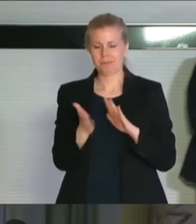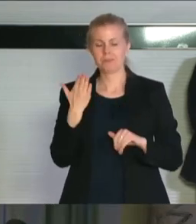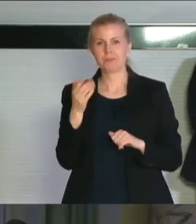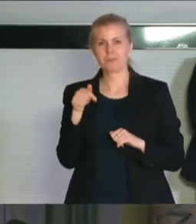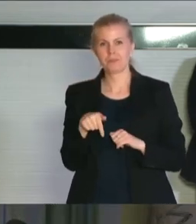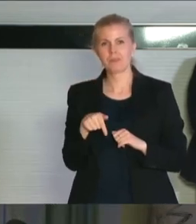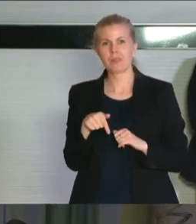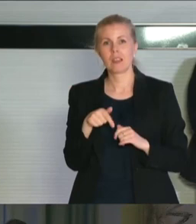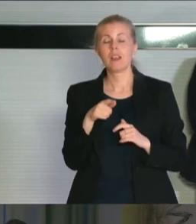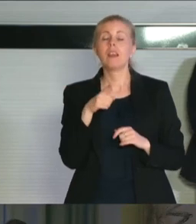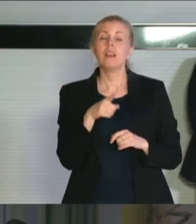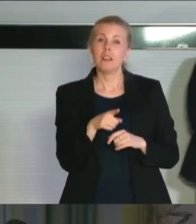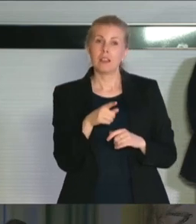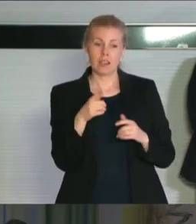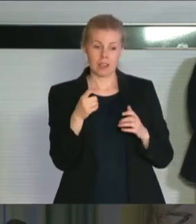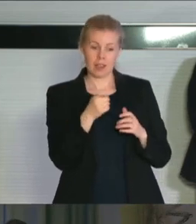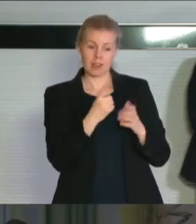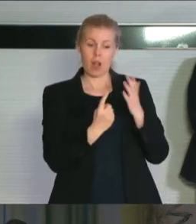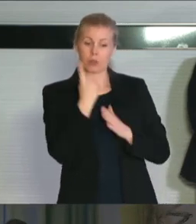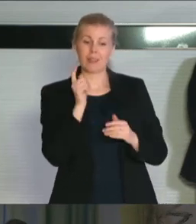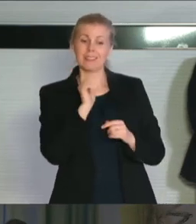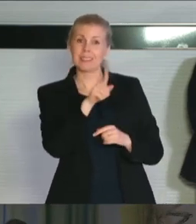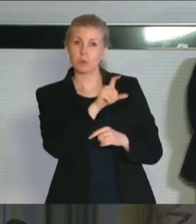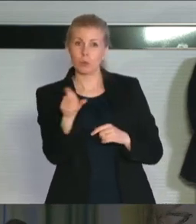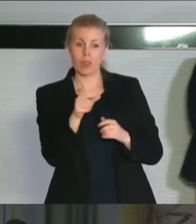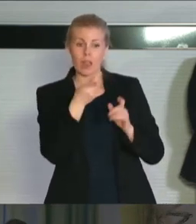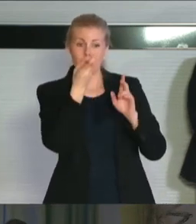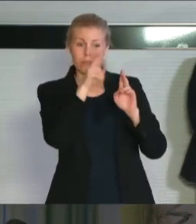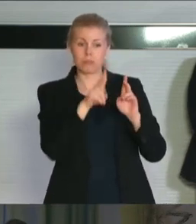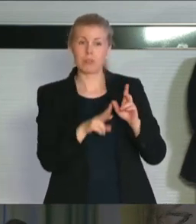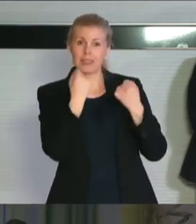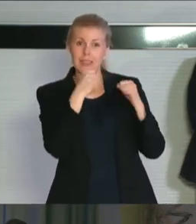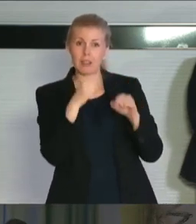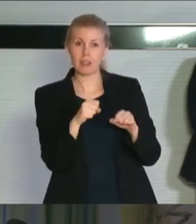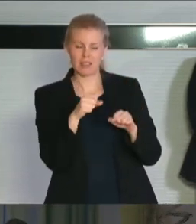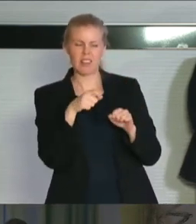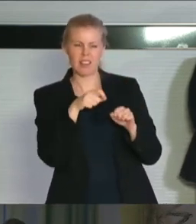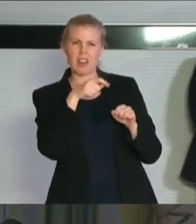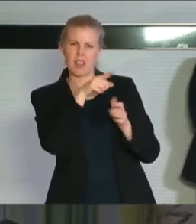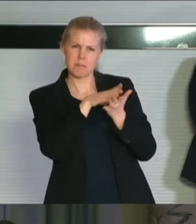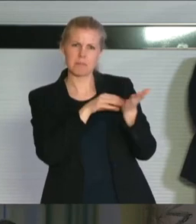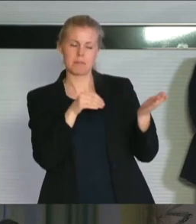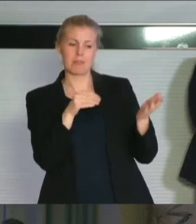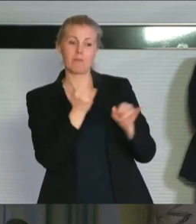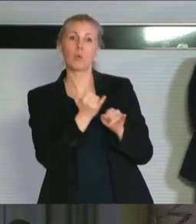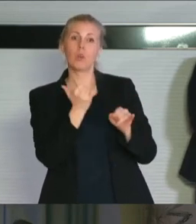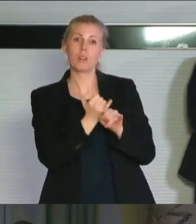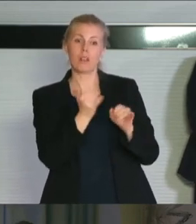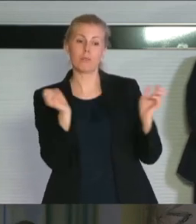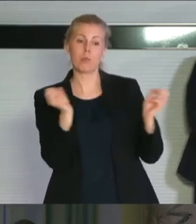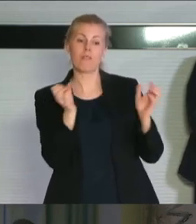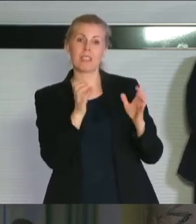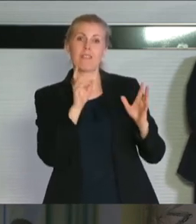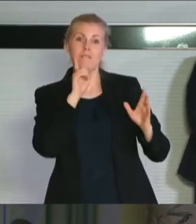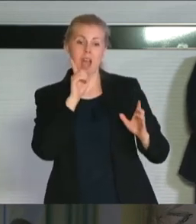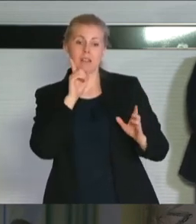det utelukket at dere vil revurdere noen av tiltakene neste uke? Dere sier jo at dere vet mer om hvordan tiltakene virker for hver dag som går. Da har